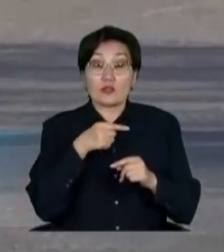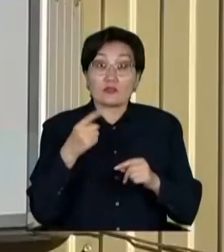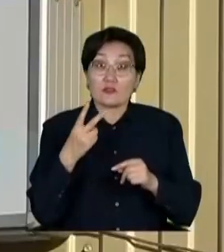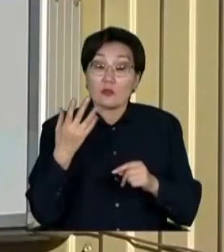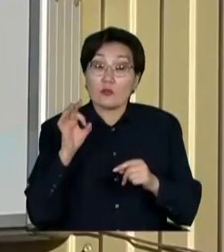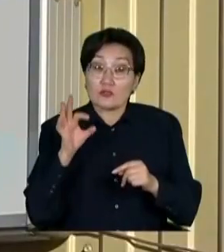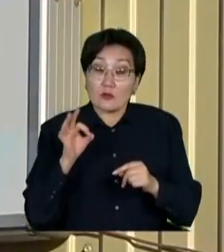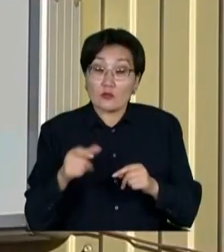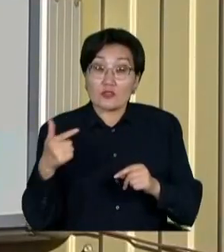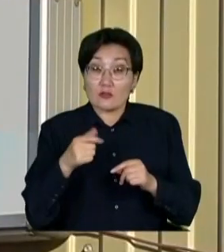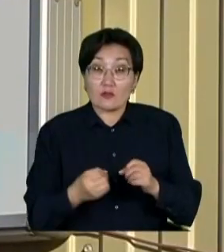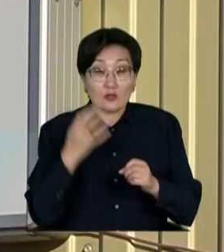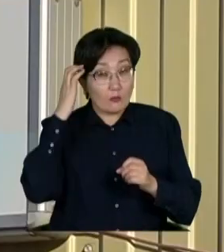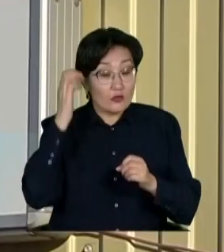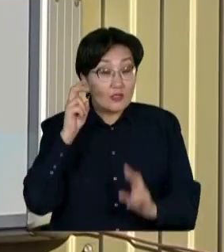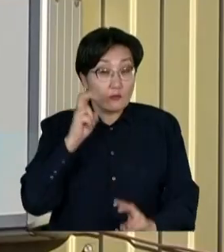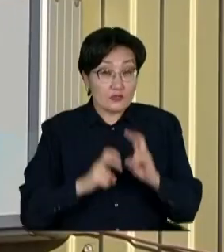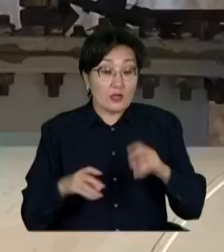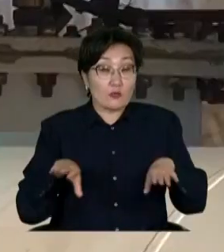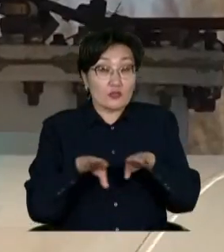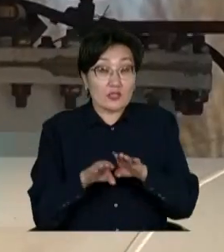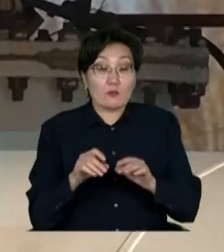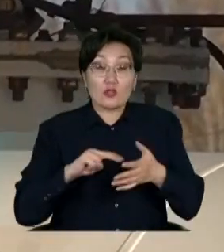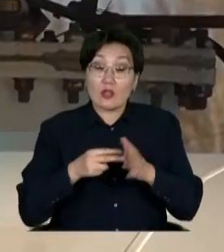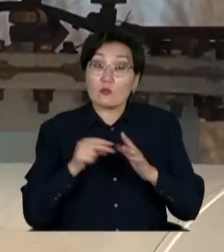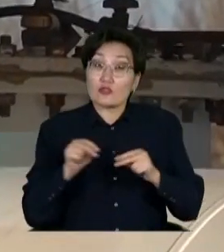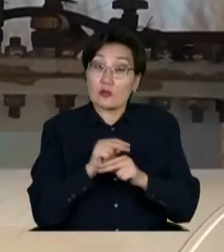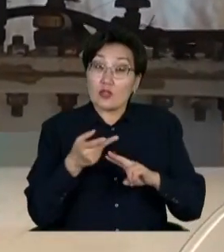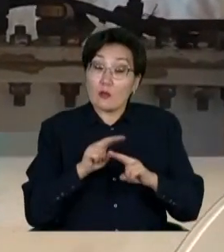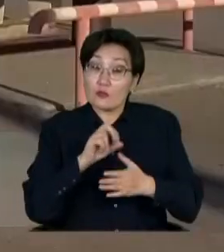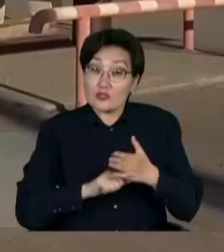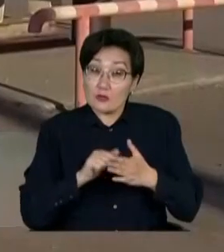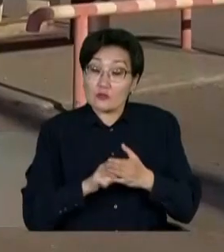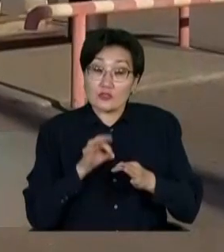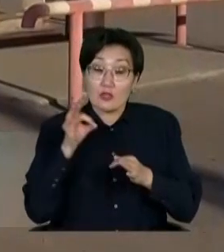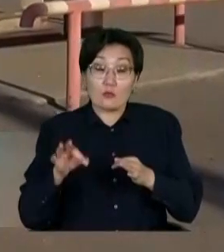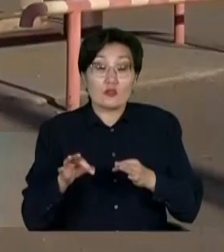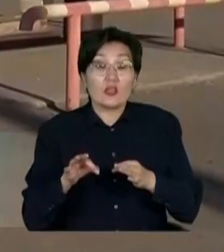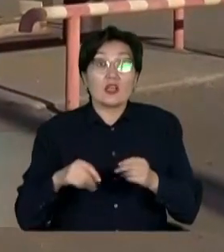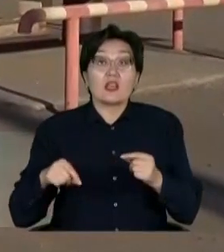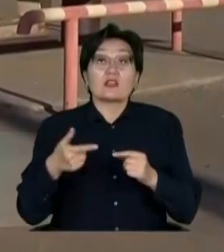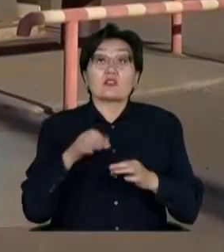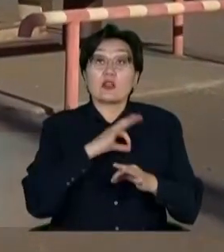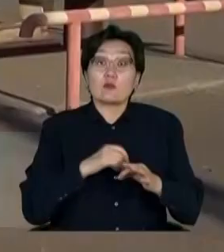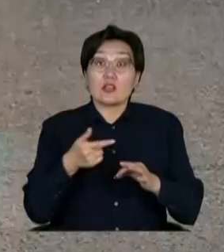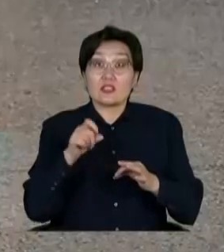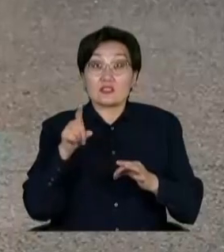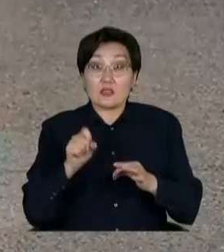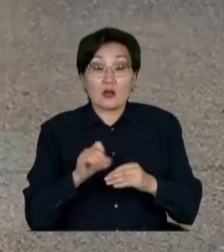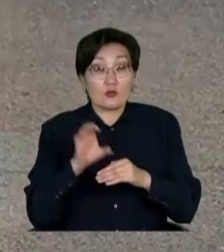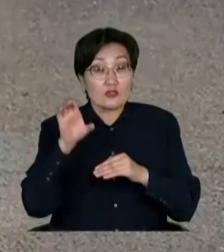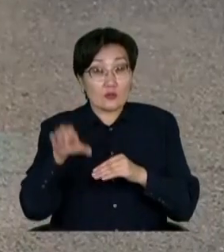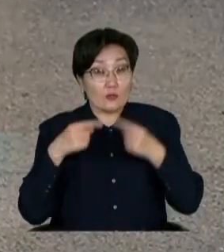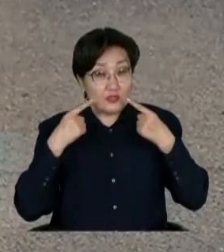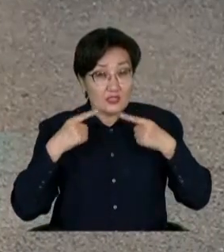25 октября Атырауский нефтеперерабатывающий завод закрылся на плановый ремонт. По этой причине регионы, отгружающие жиженый газ с завода, перенаправлены